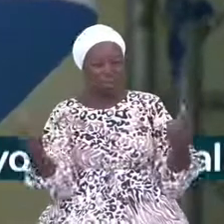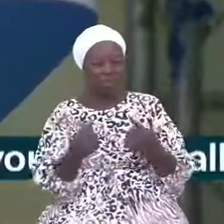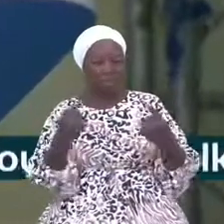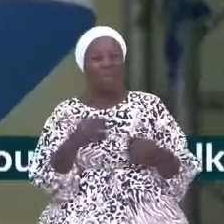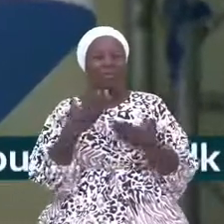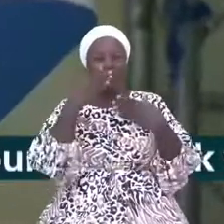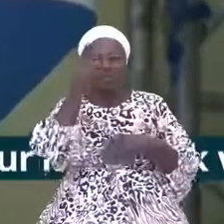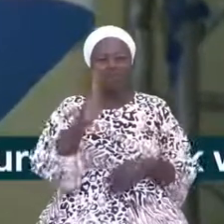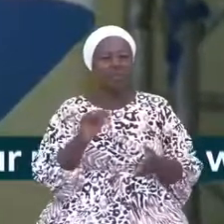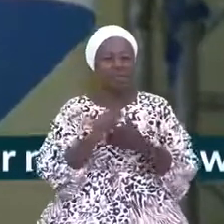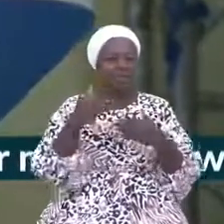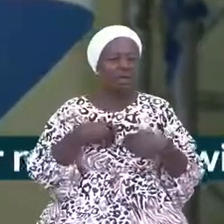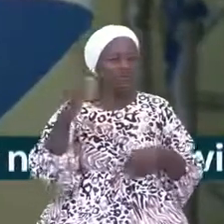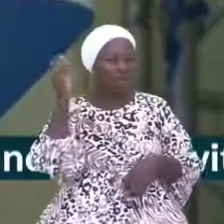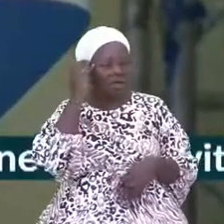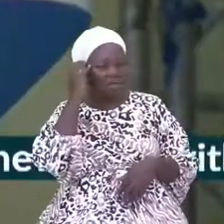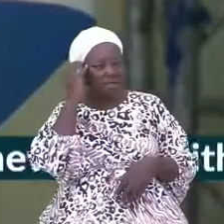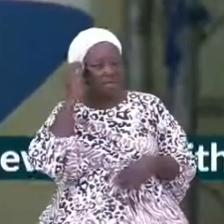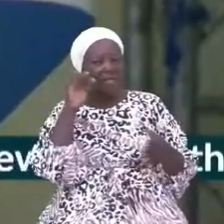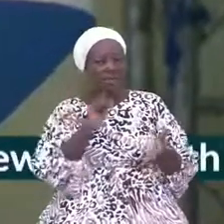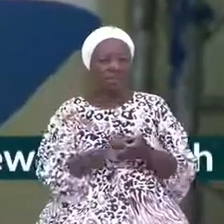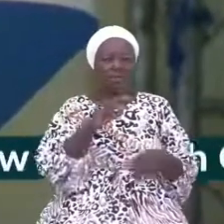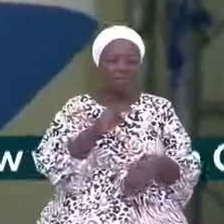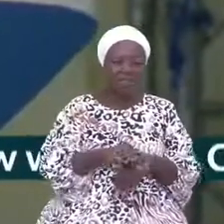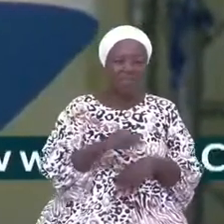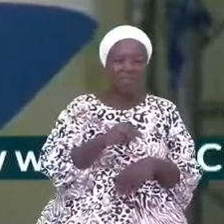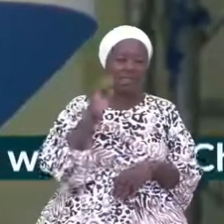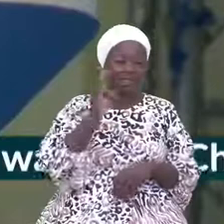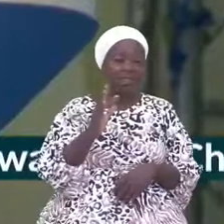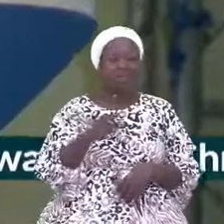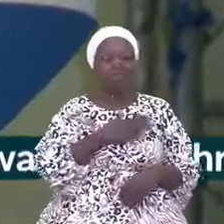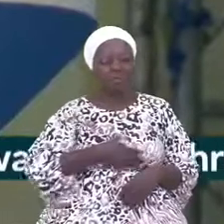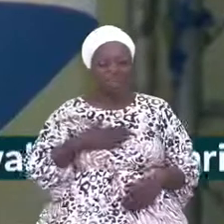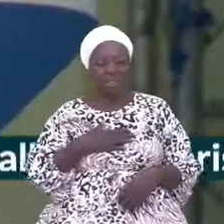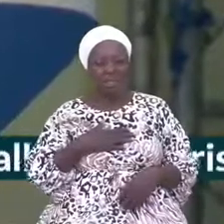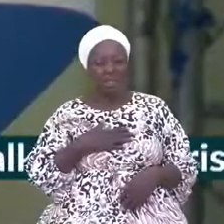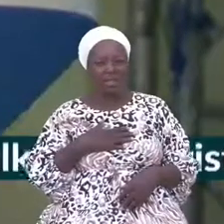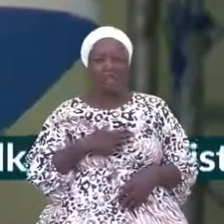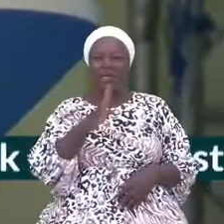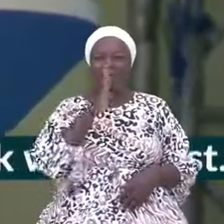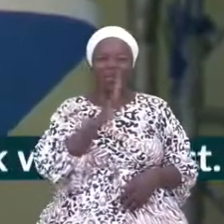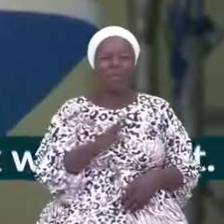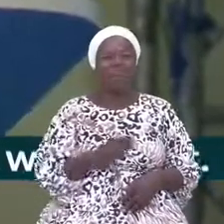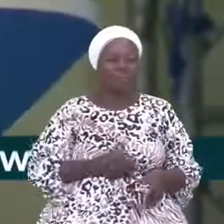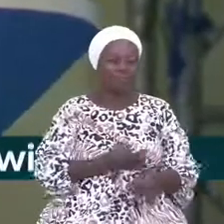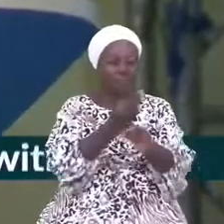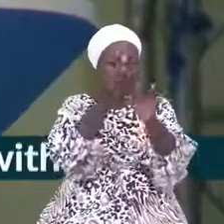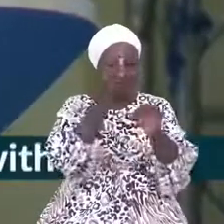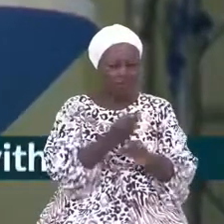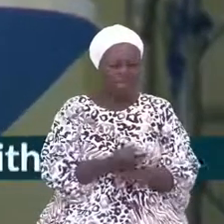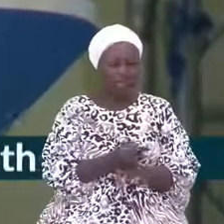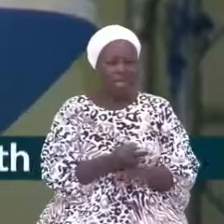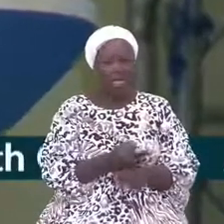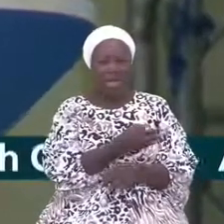Donnez-leur les fiches à remplir ou aidez-les à remplir. Prenez-leur les informations correctes,